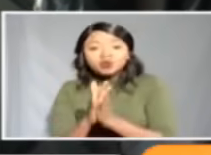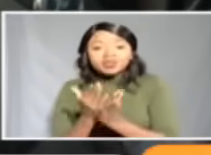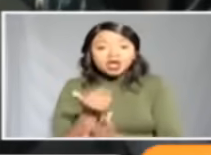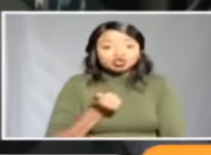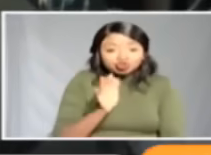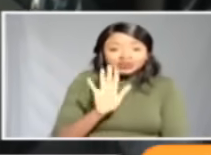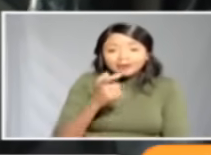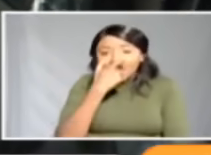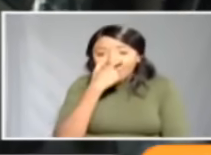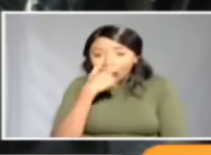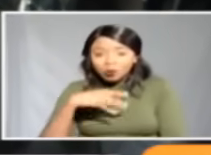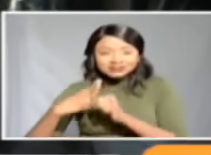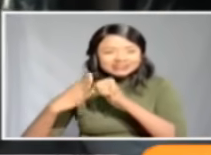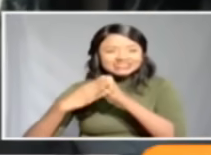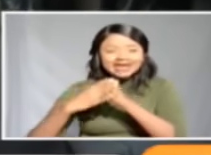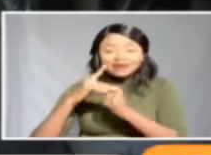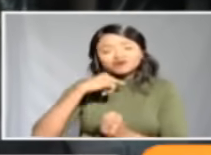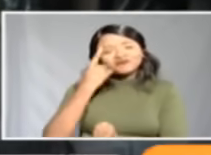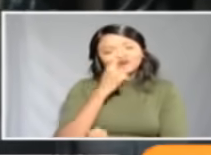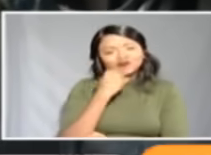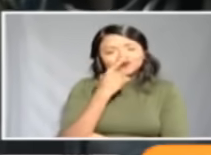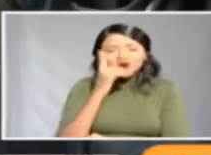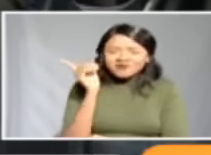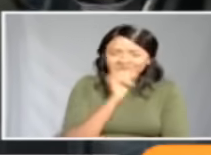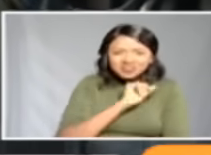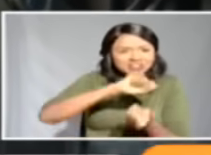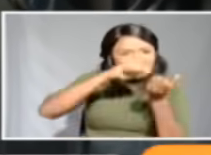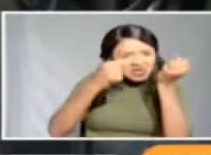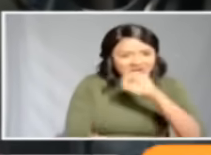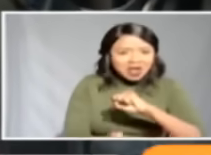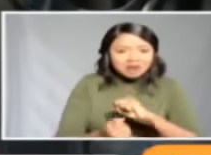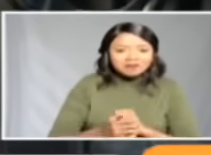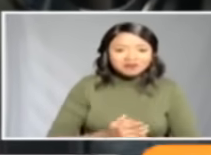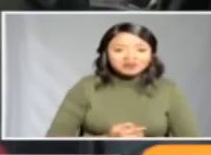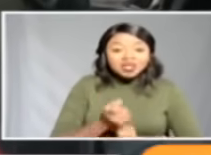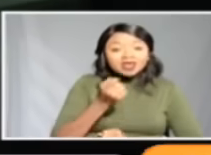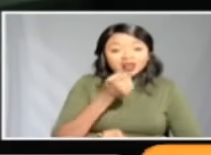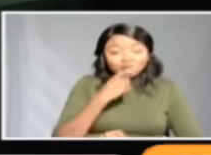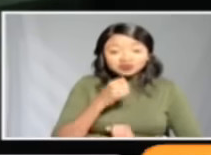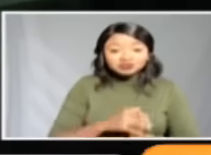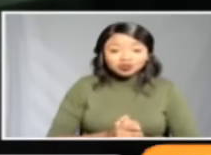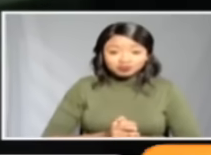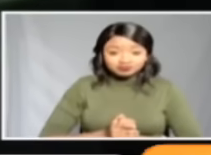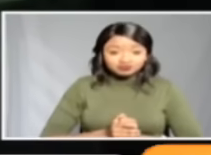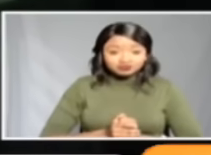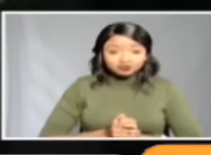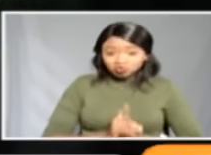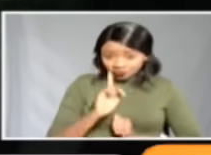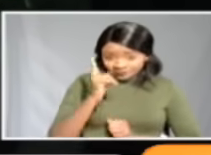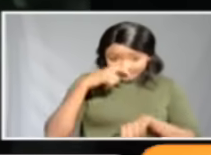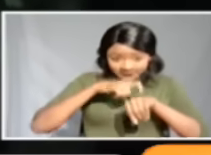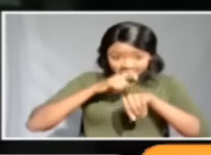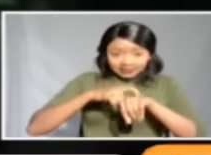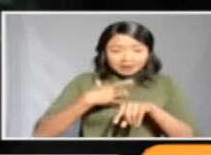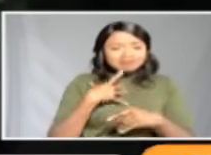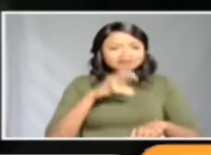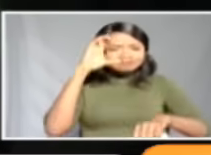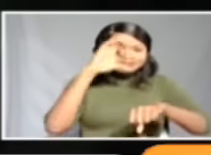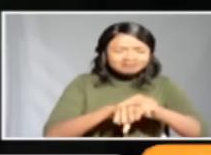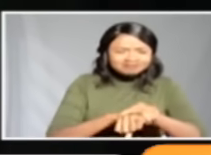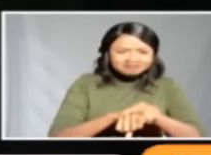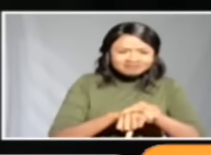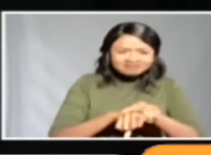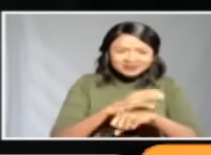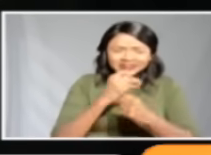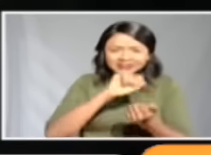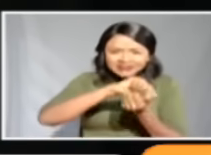miaka 9 aliyenajisiwa kliniki. Kliniki ya kwanza ilikuwa wakati alishikwa,